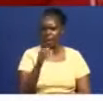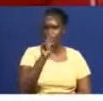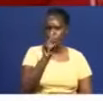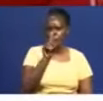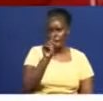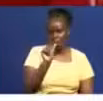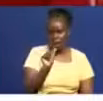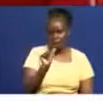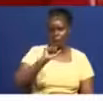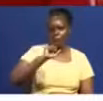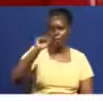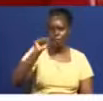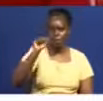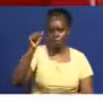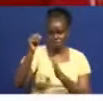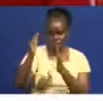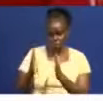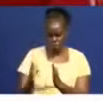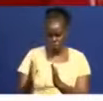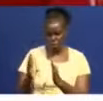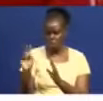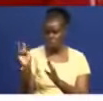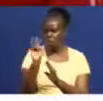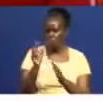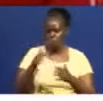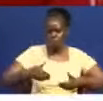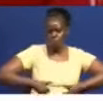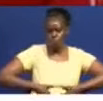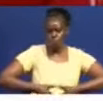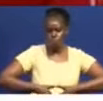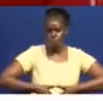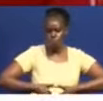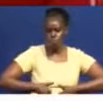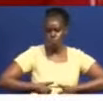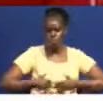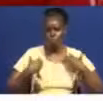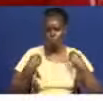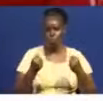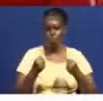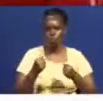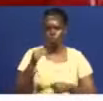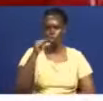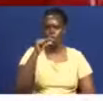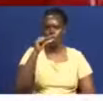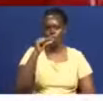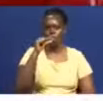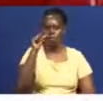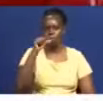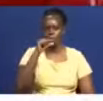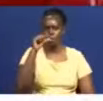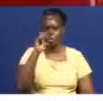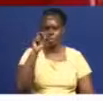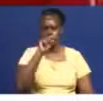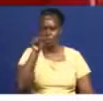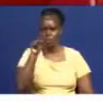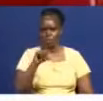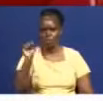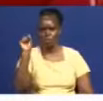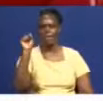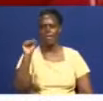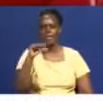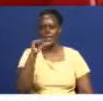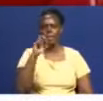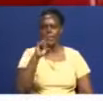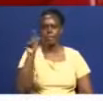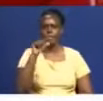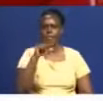UDA kilitafuta vijana wakakamavu. Na tunapozungumzia Gen Z, hata sisi kina Miraji ni Gen Z wa